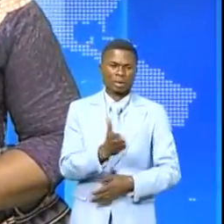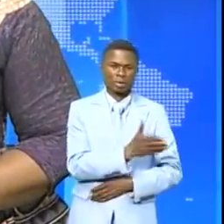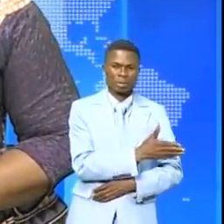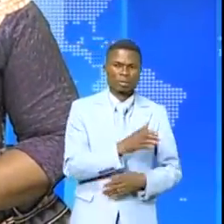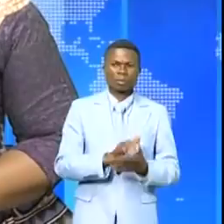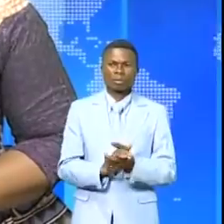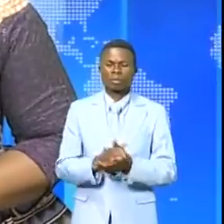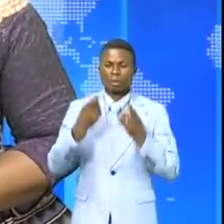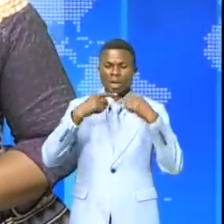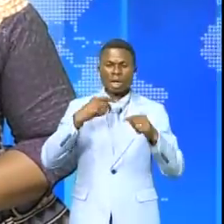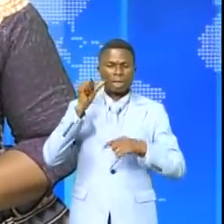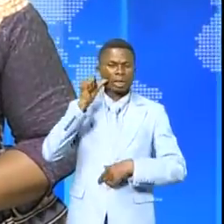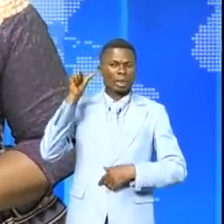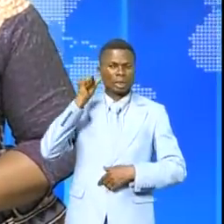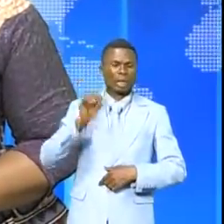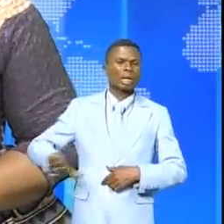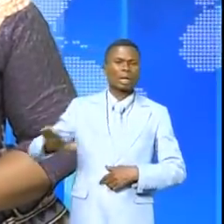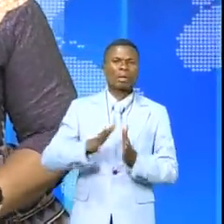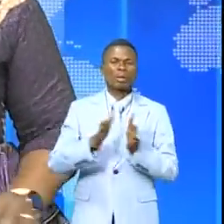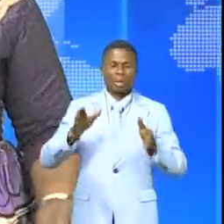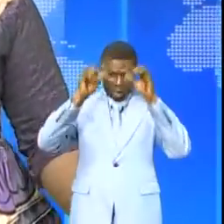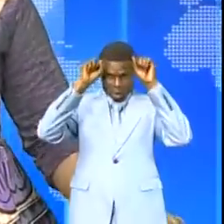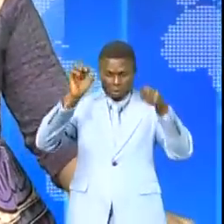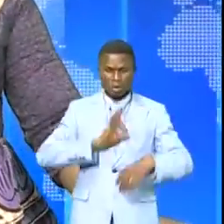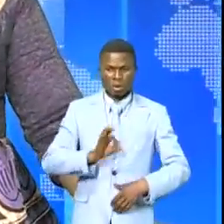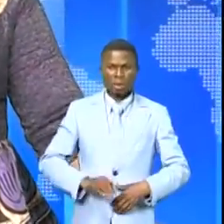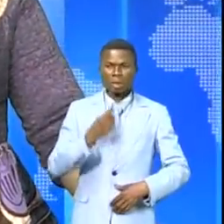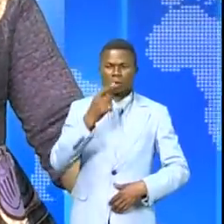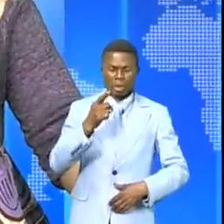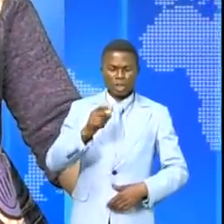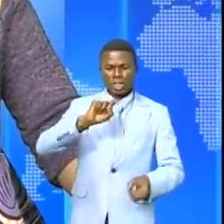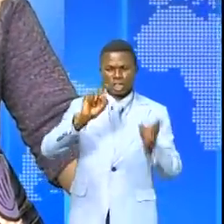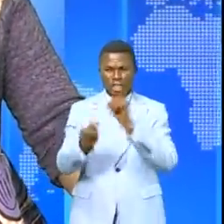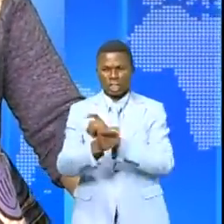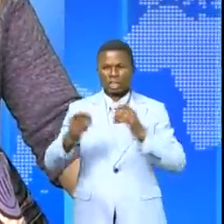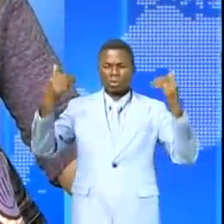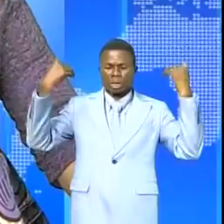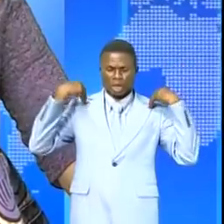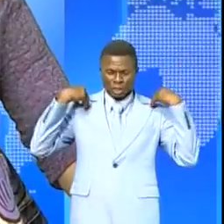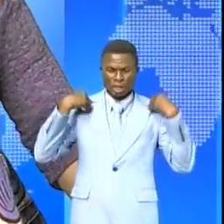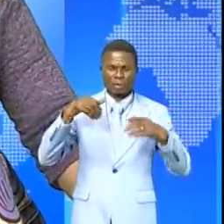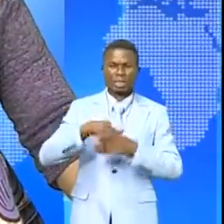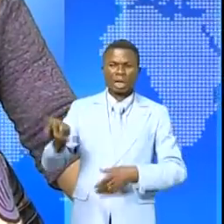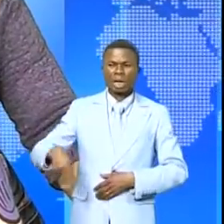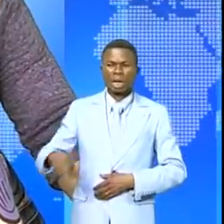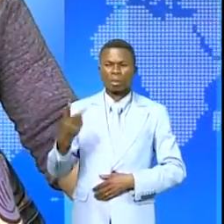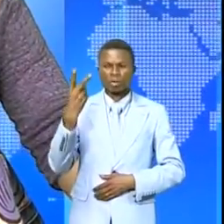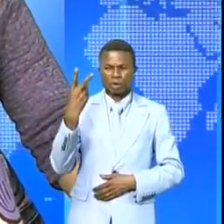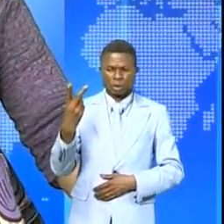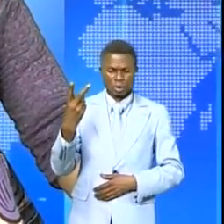s'est adressé hier à la nation tout entière. Le chef de l'État a déclaré l'état de siège pour les provinces de l'Ituri et du Nord